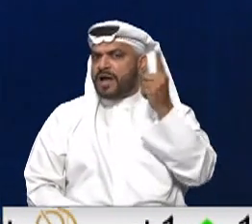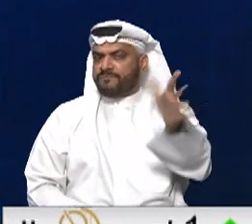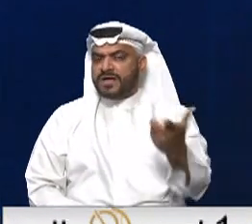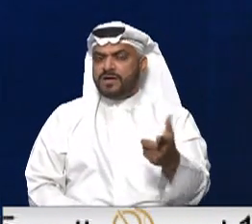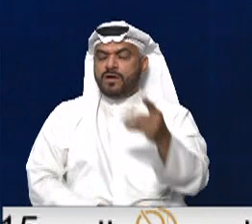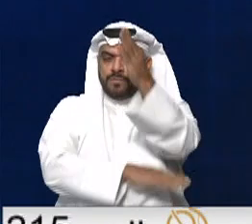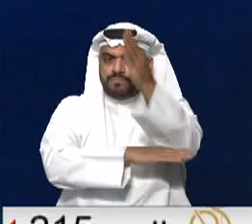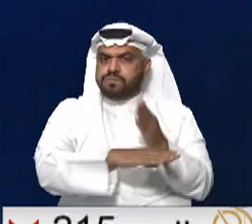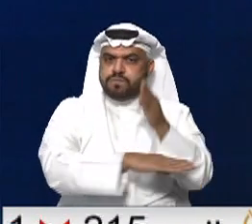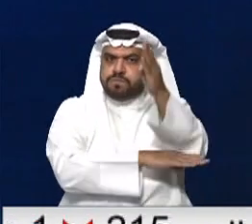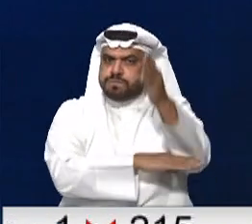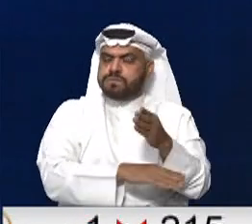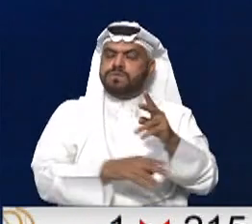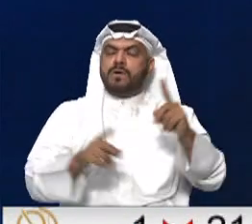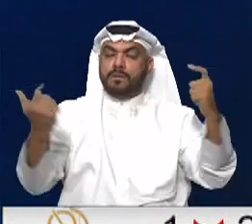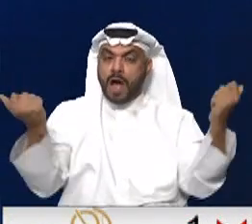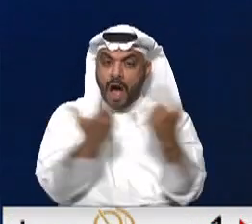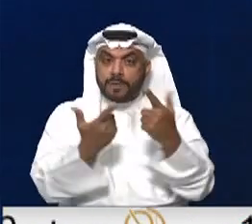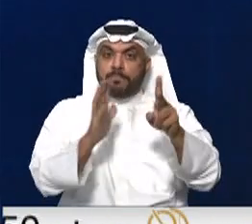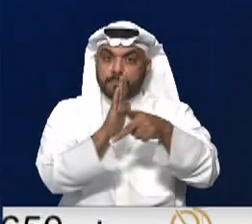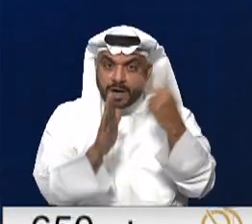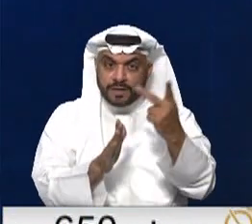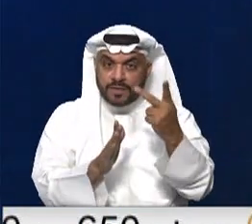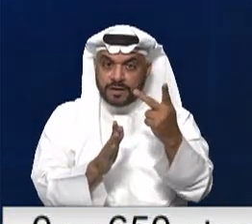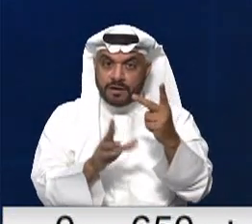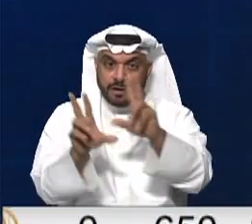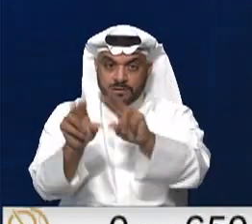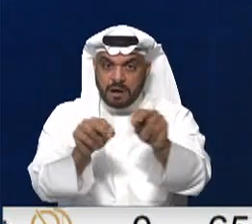ستواجه الهدنة مصير سابقتها؟